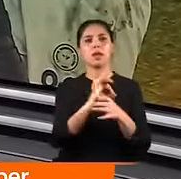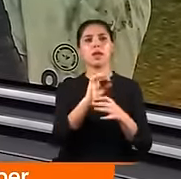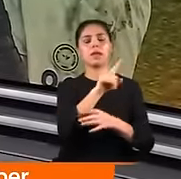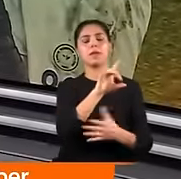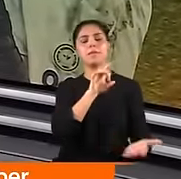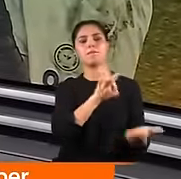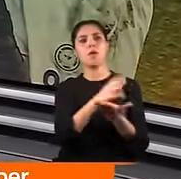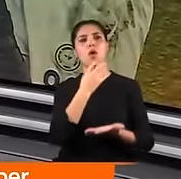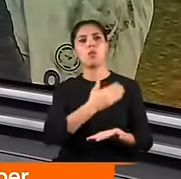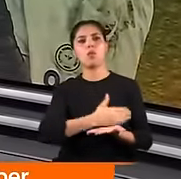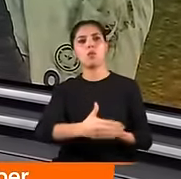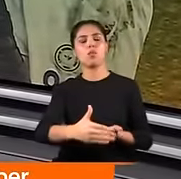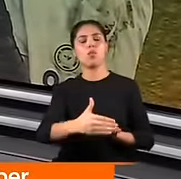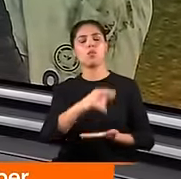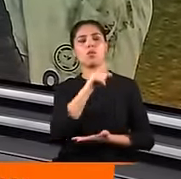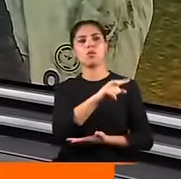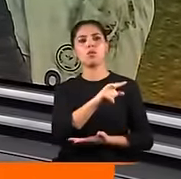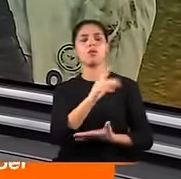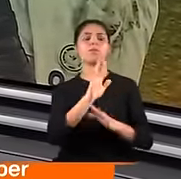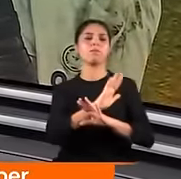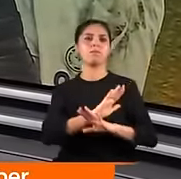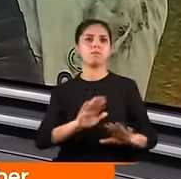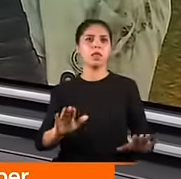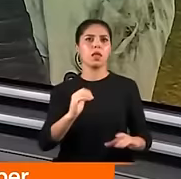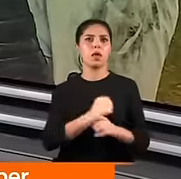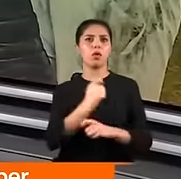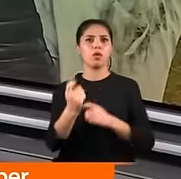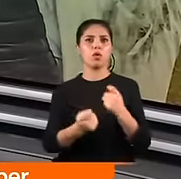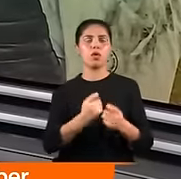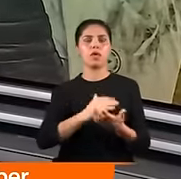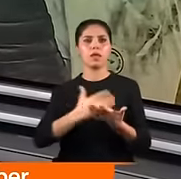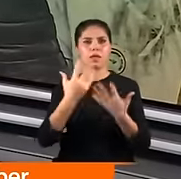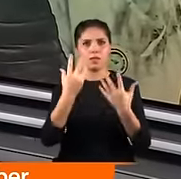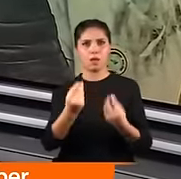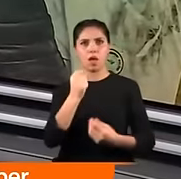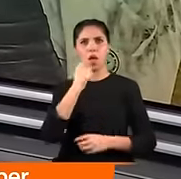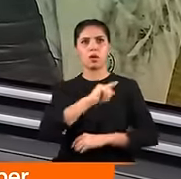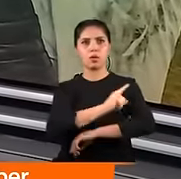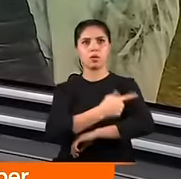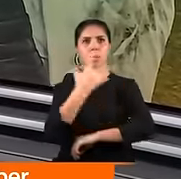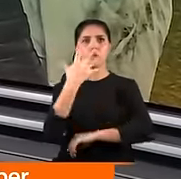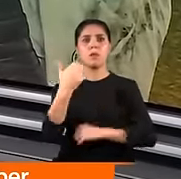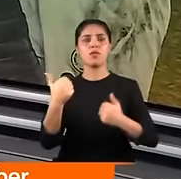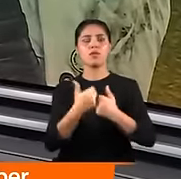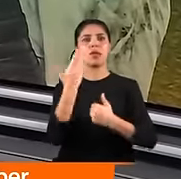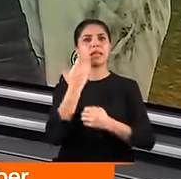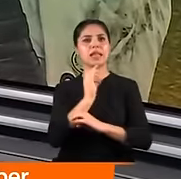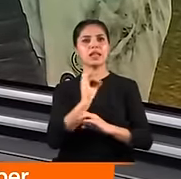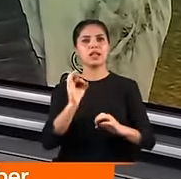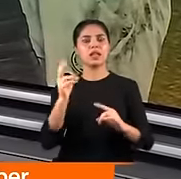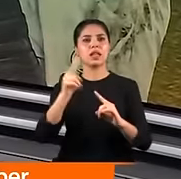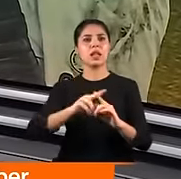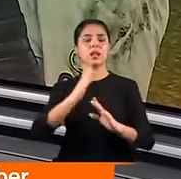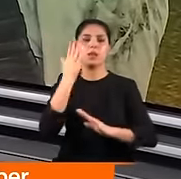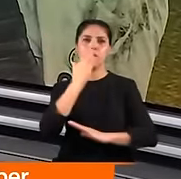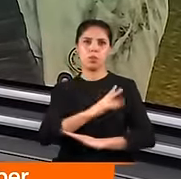edildi. Tutuklandıktan sonra kulüp başkanlığı görevinden istifa ettiği Ankara Gücü'ne ise 5 maç seyirsiz oynama ve 2 milyon